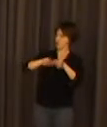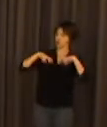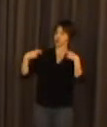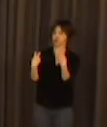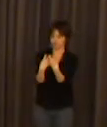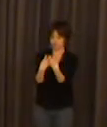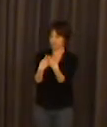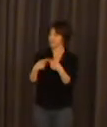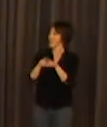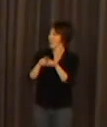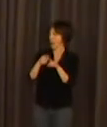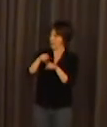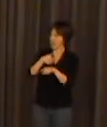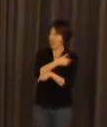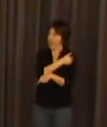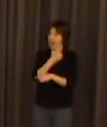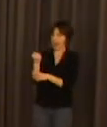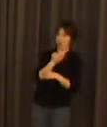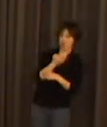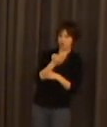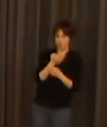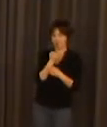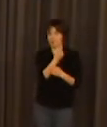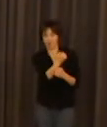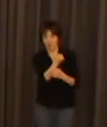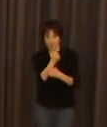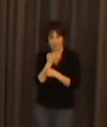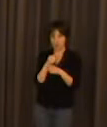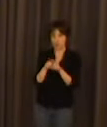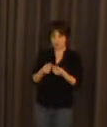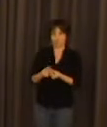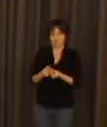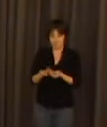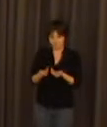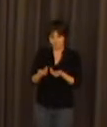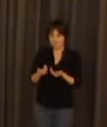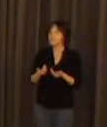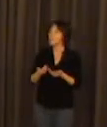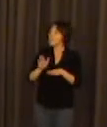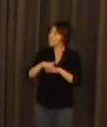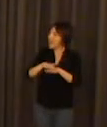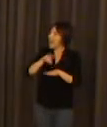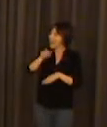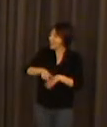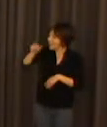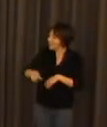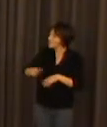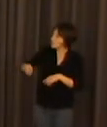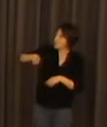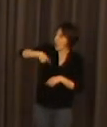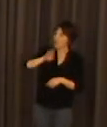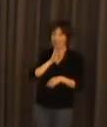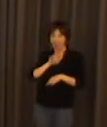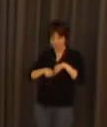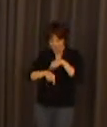tots, molts dels actors que fan possible que aquestes passes, una darrere l'altra, les